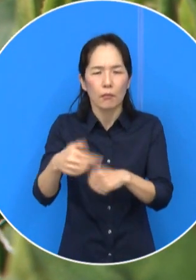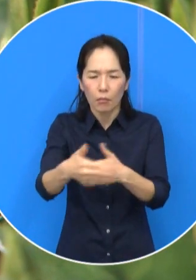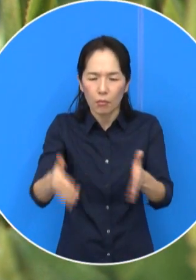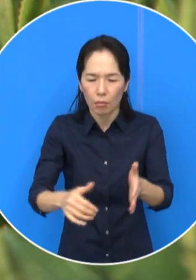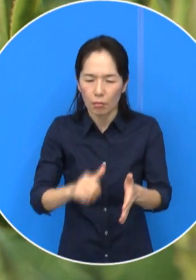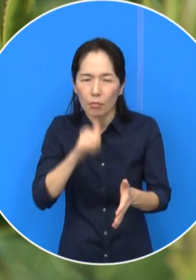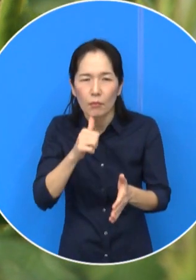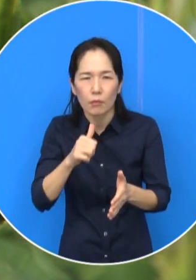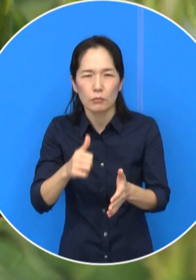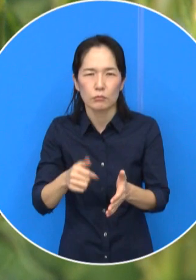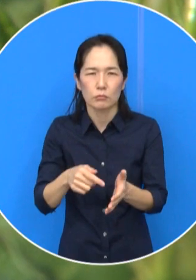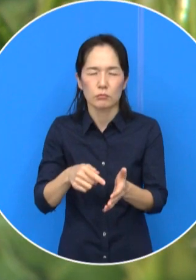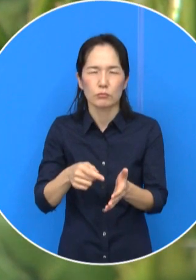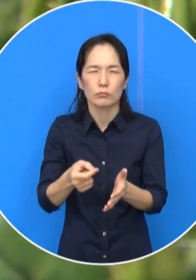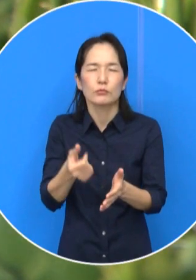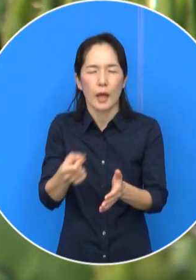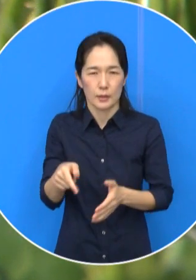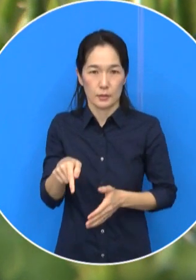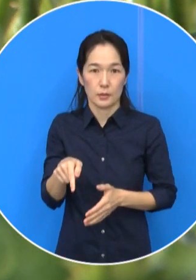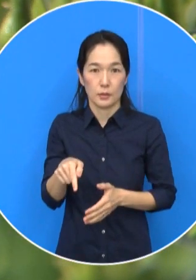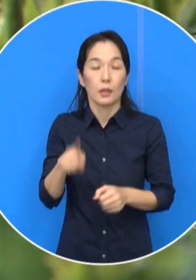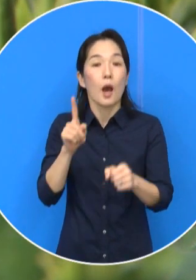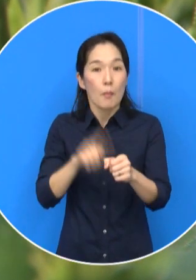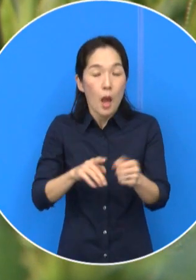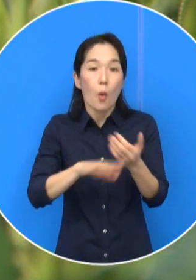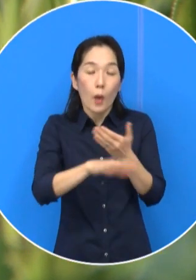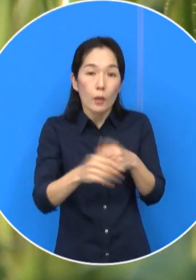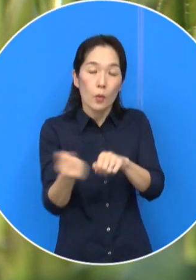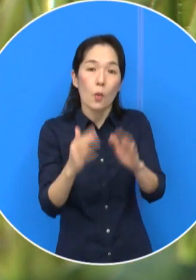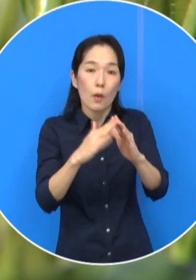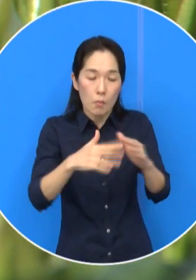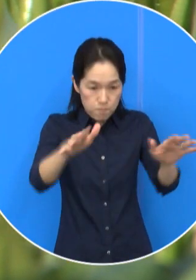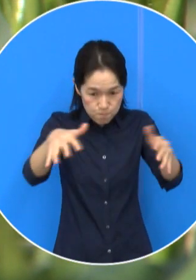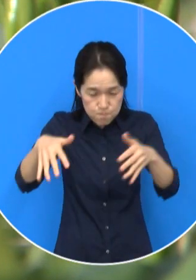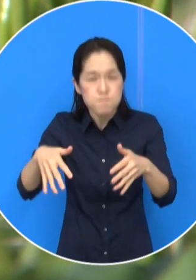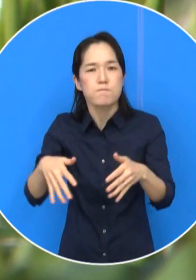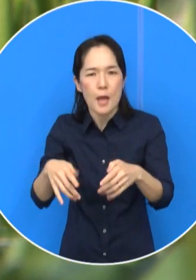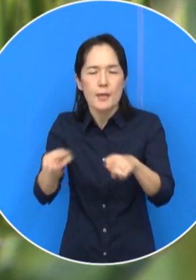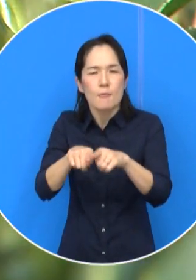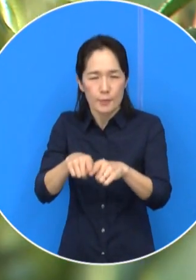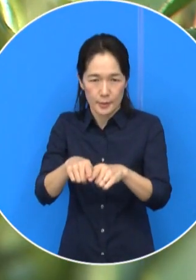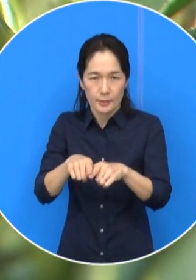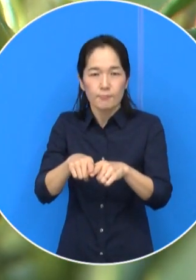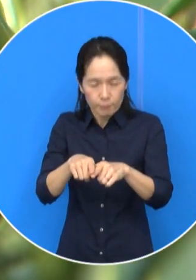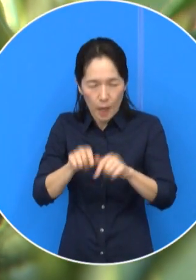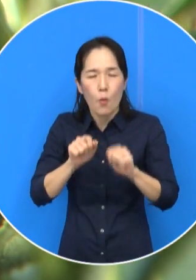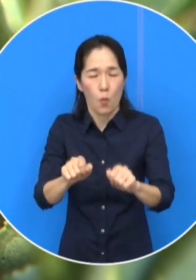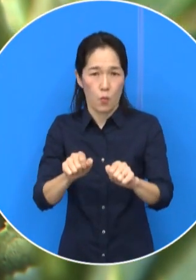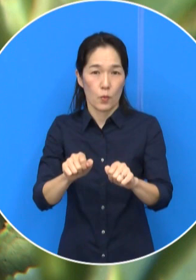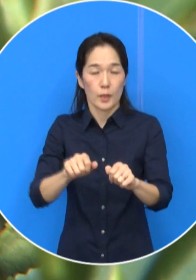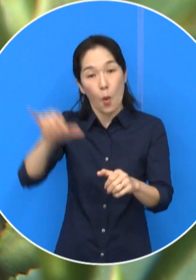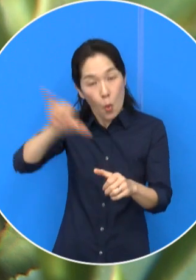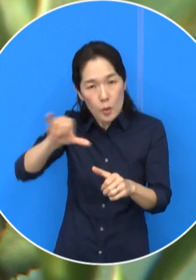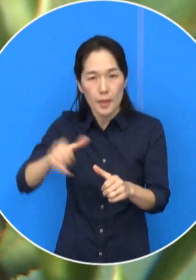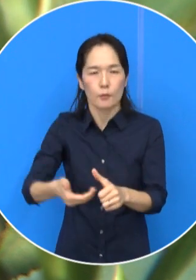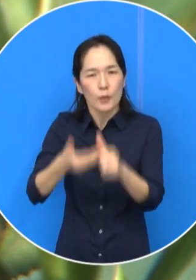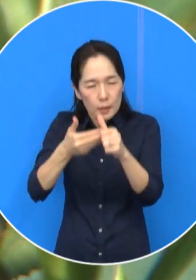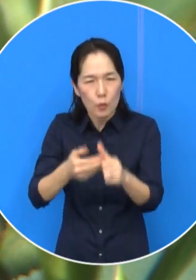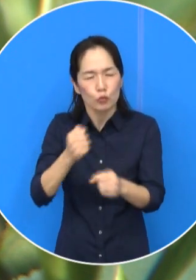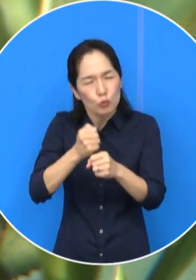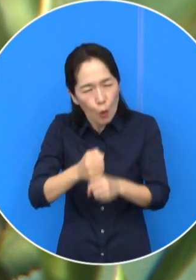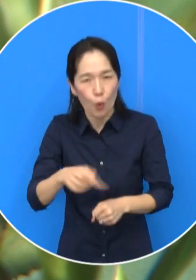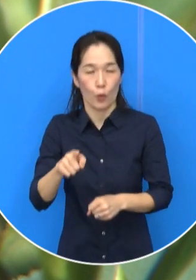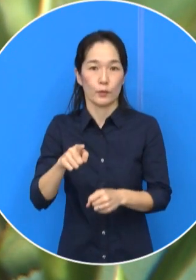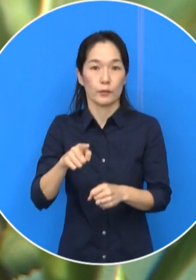頃は面積が少なかったことだから、それで農家さんに呼びかけして植えてもらって、みんなと一緒にお茶をやりましょう